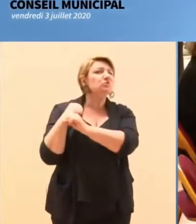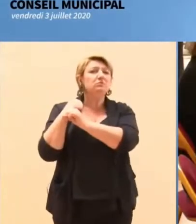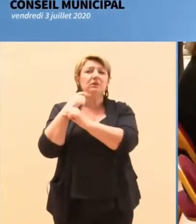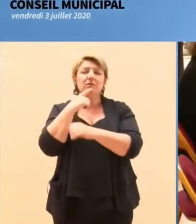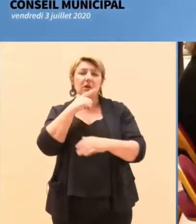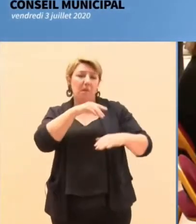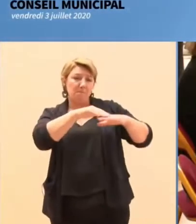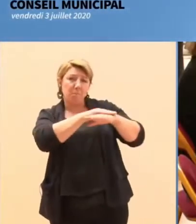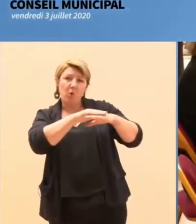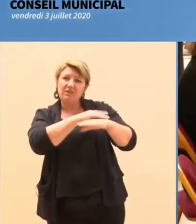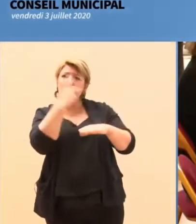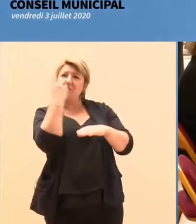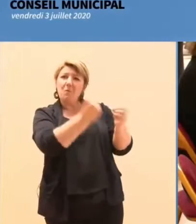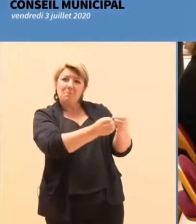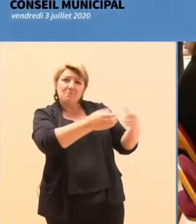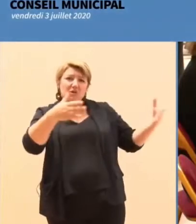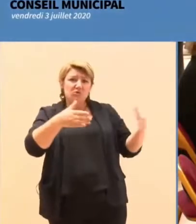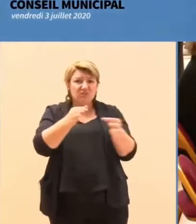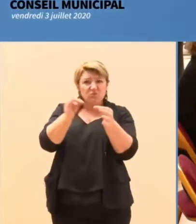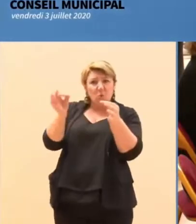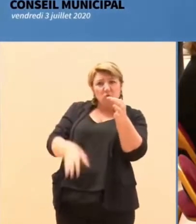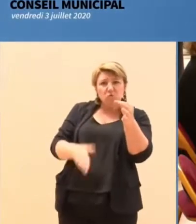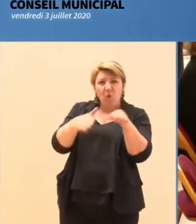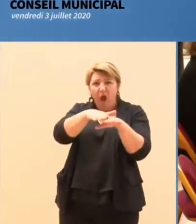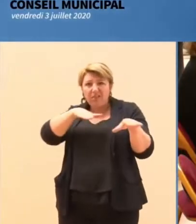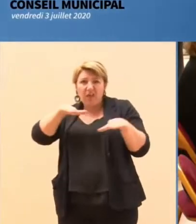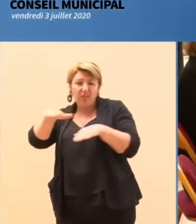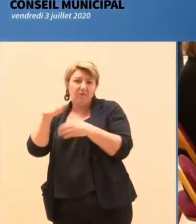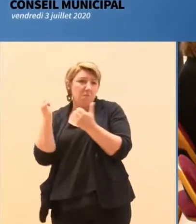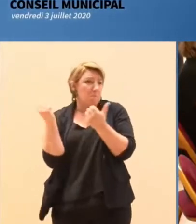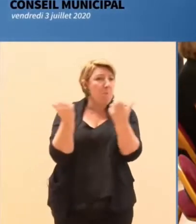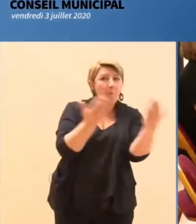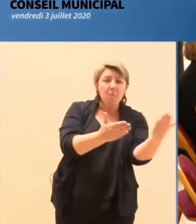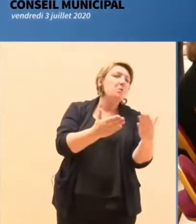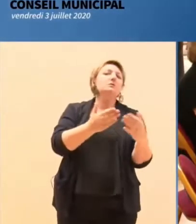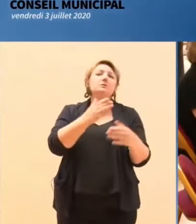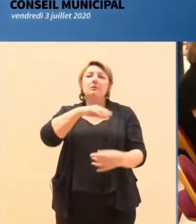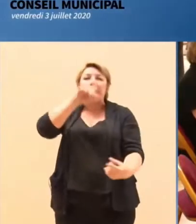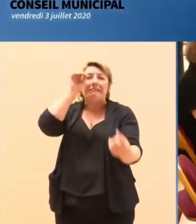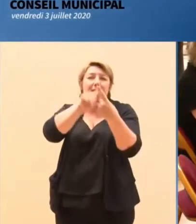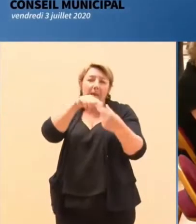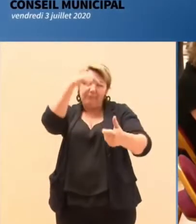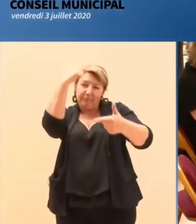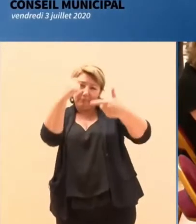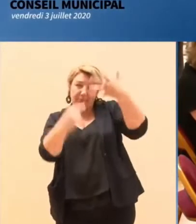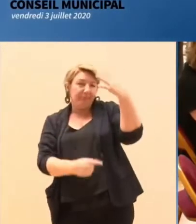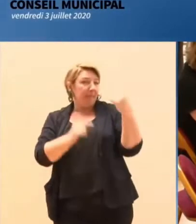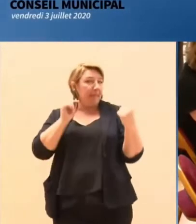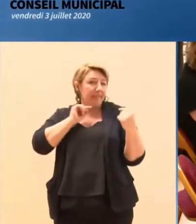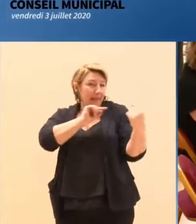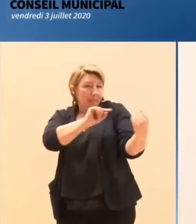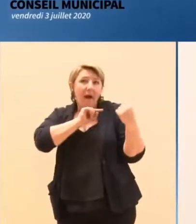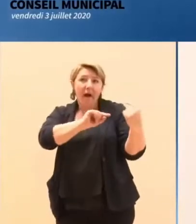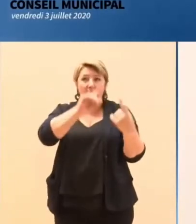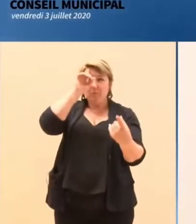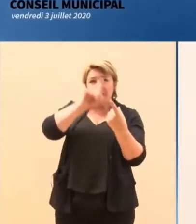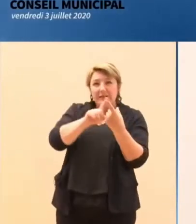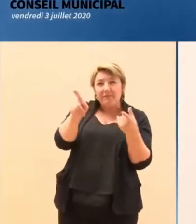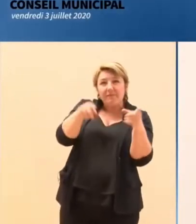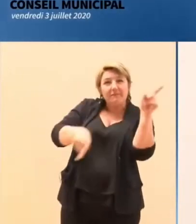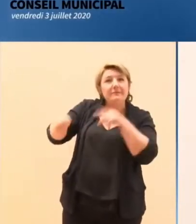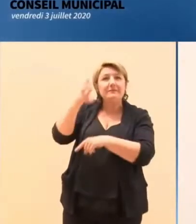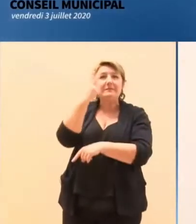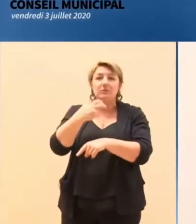la politique conduite par la majorité, engager le débat sujet par sujet afin d'éclairer les citoyens, leur